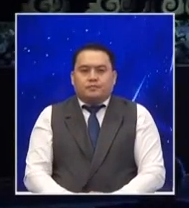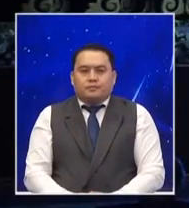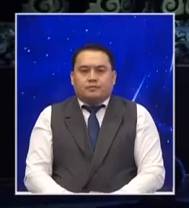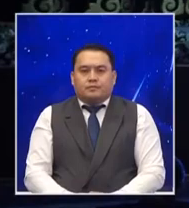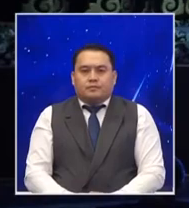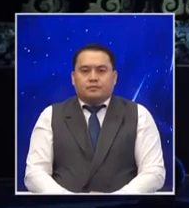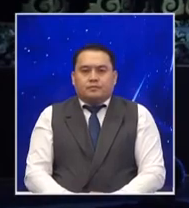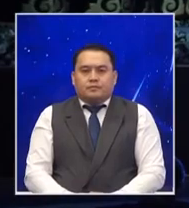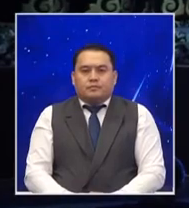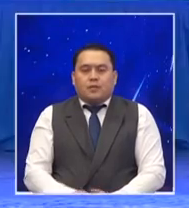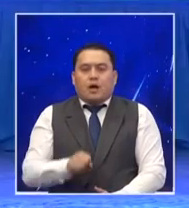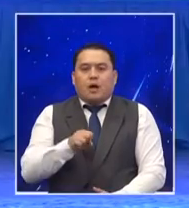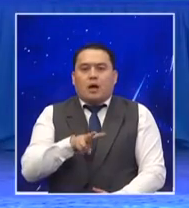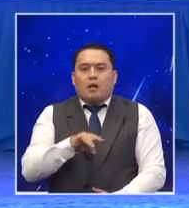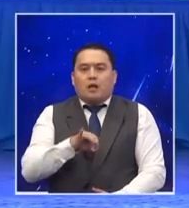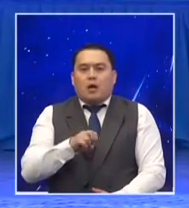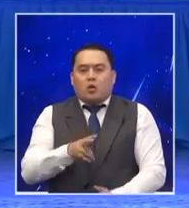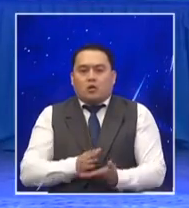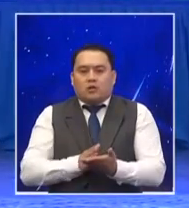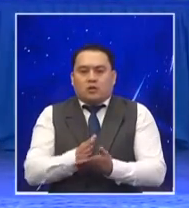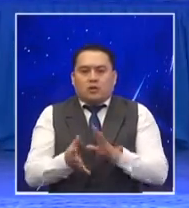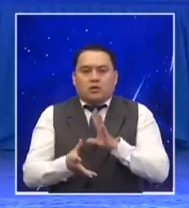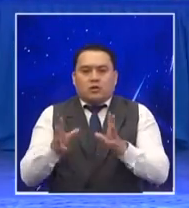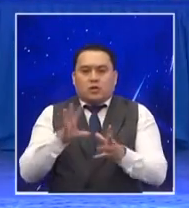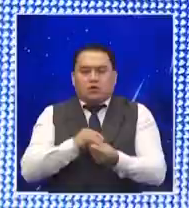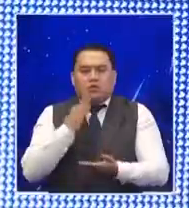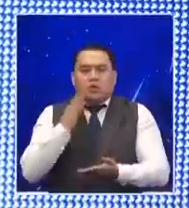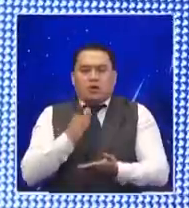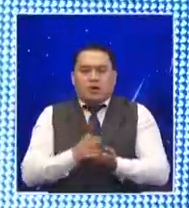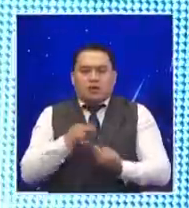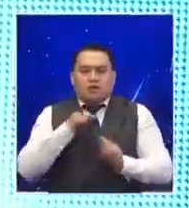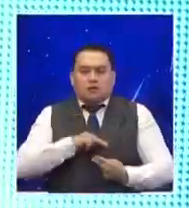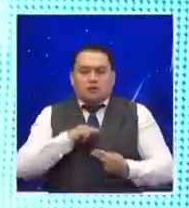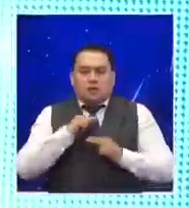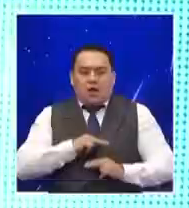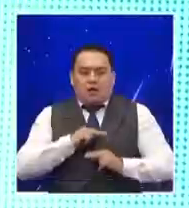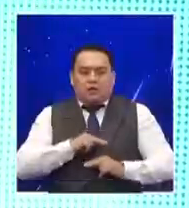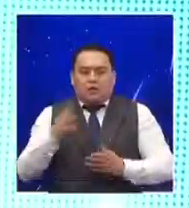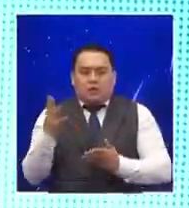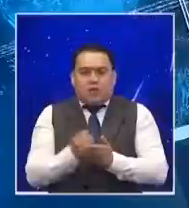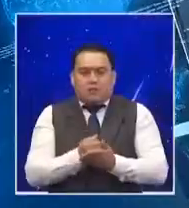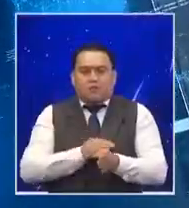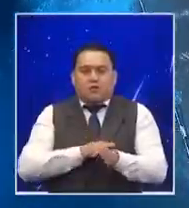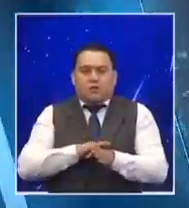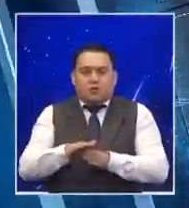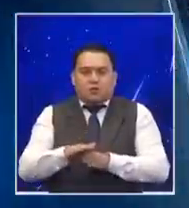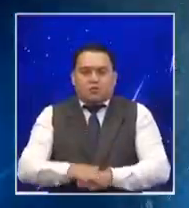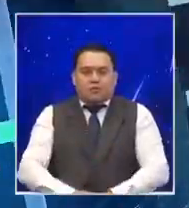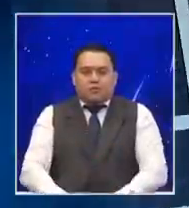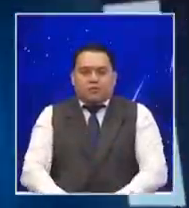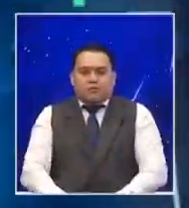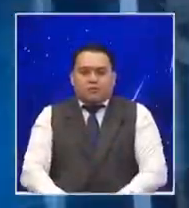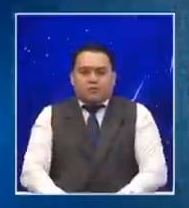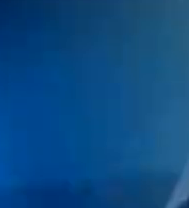асыл қасиет. Бұл алакөлдіктер ұстанымы. Нәтижесі де жемісті. Істері ілгері, табыстары толымды. Меруерт Қыдырбайқызы,